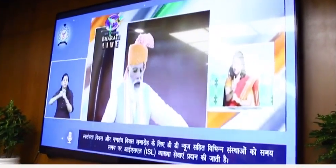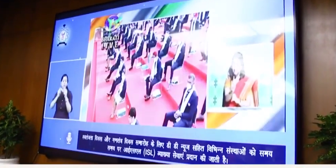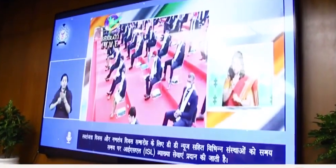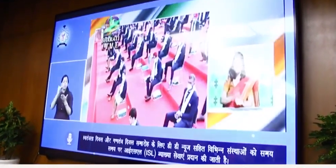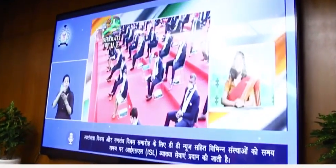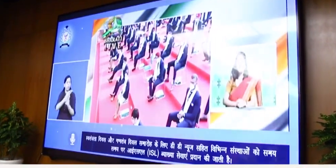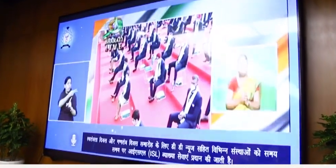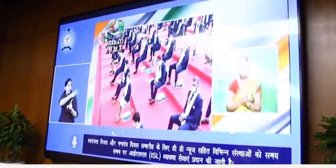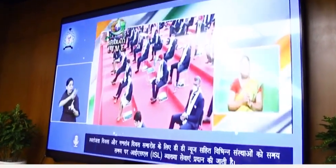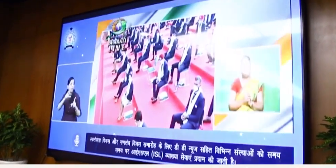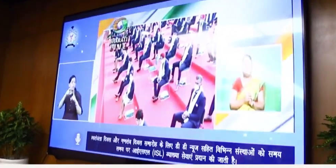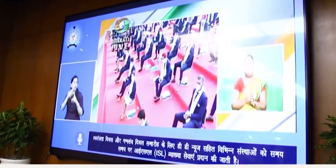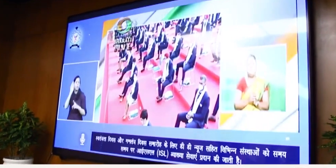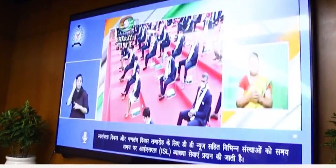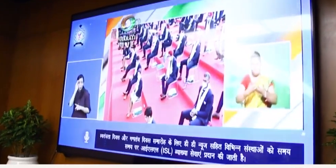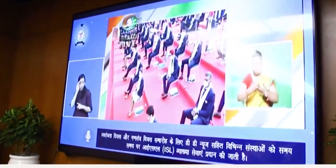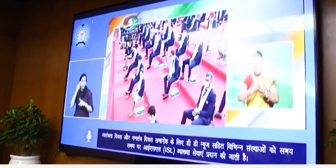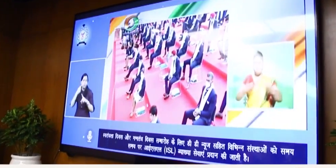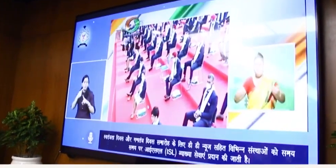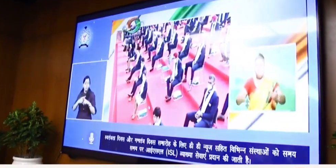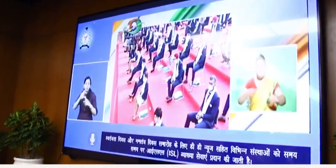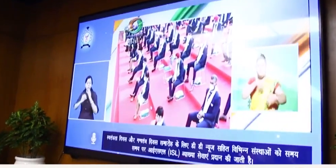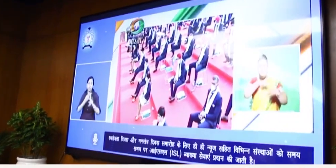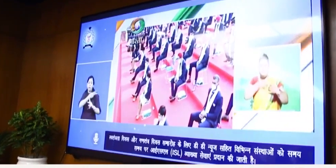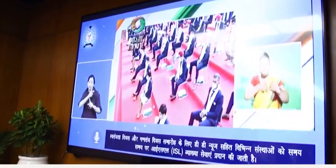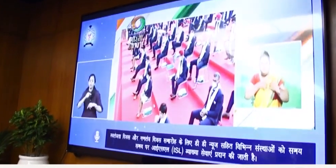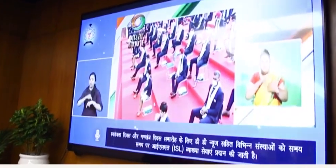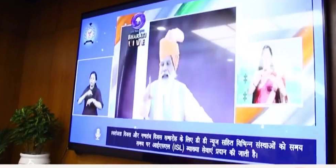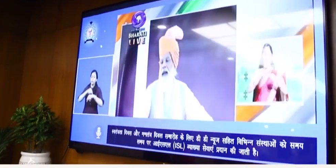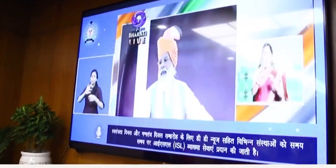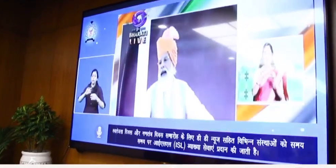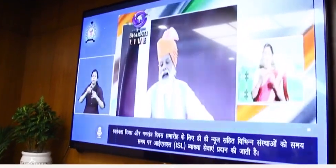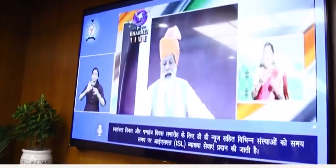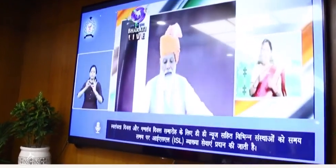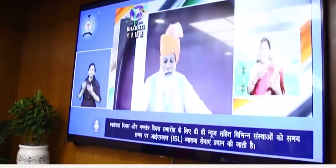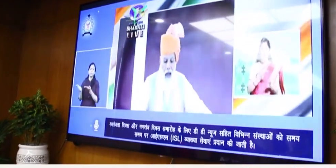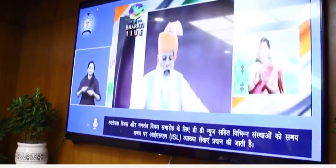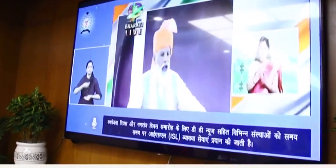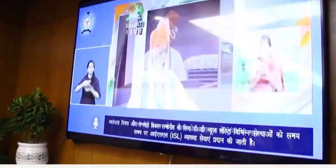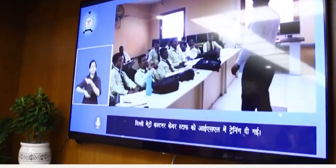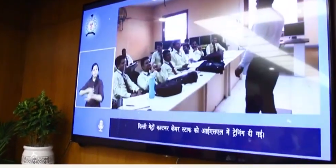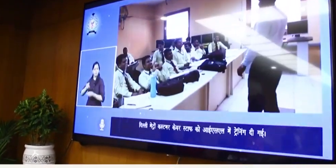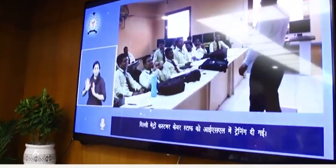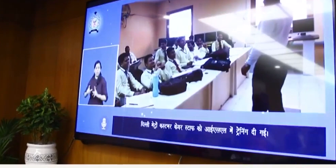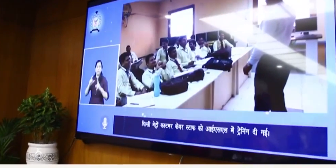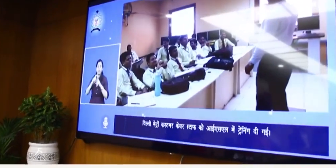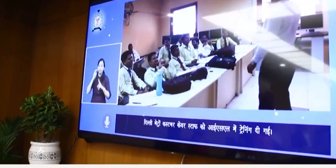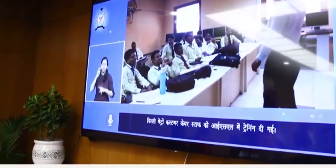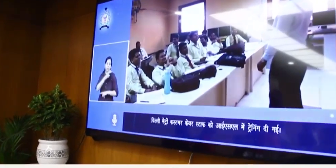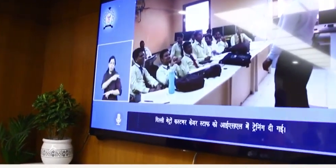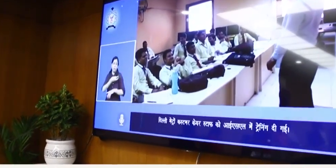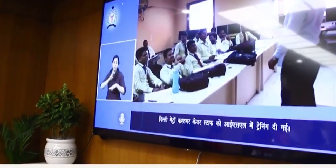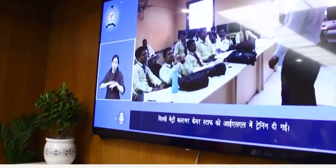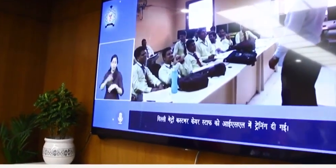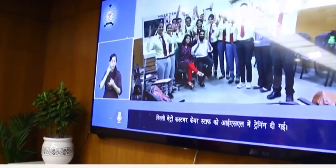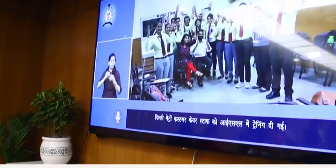समारोह के लिए DD न्यूज सहित विभिन्न संस्थाओं को समय समय पर ISL व्याख्या सेवाएं प्रदान की जाती हैं। दिल्ली मेट्रो